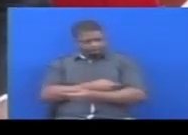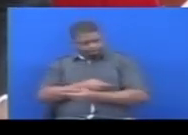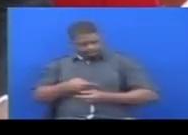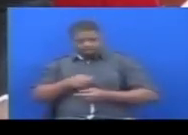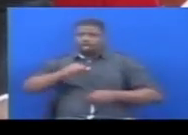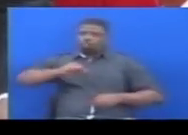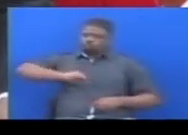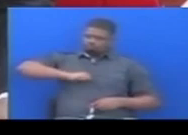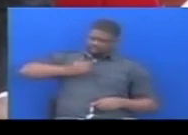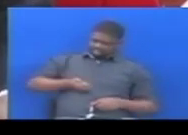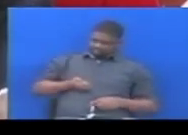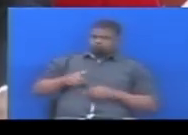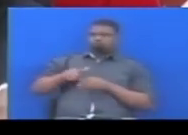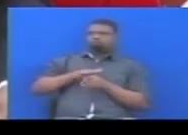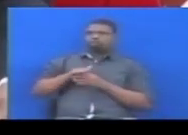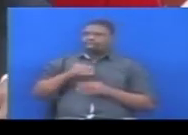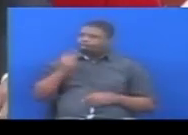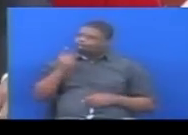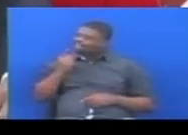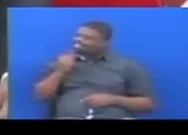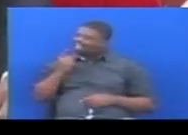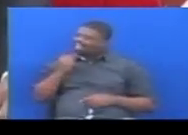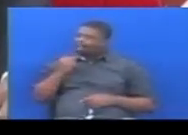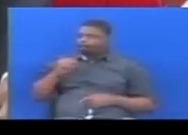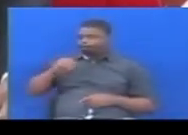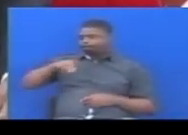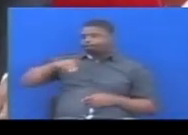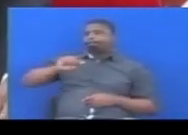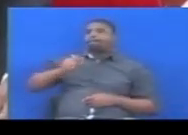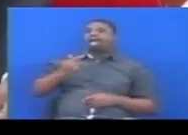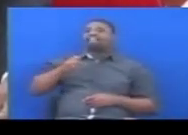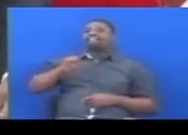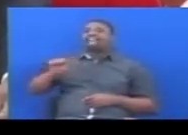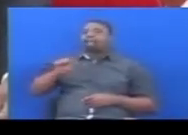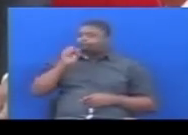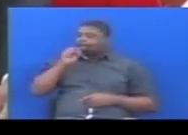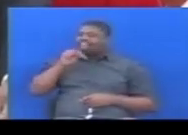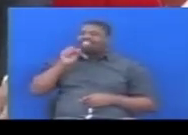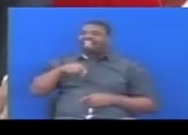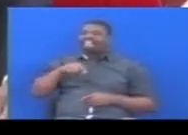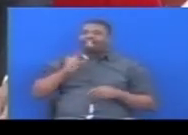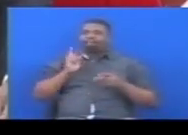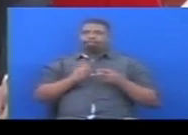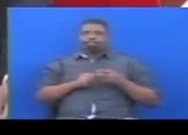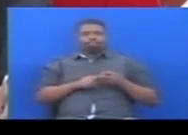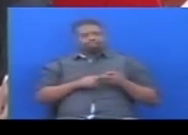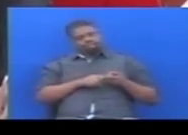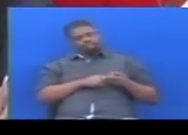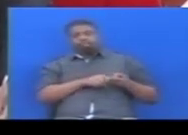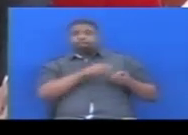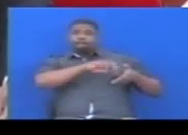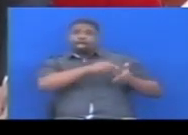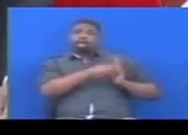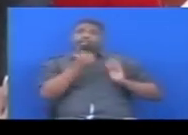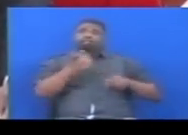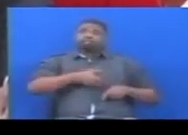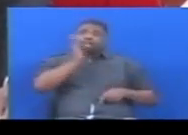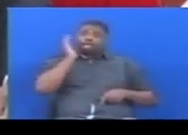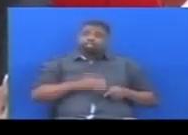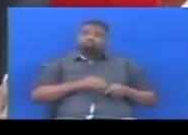testing. Napenda kujua mkakati huo wa serikali wa kuwaruhusu wananchi kujipima wenyewe kwa